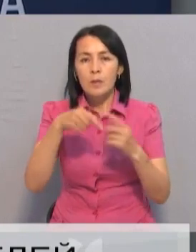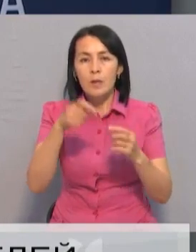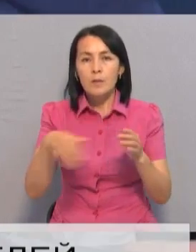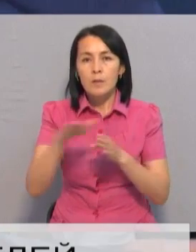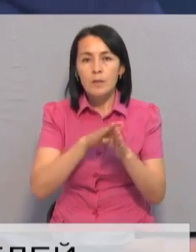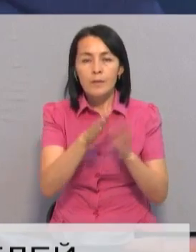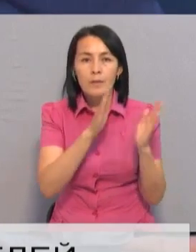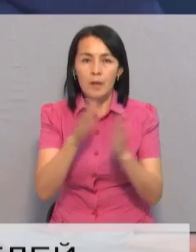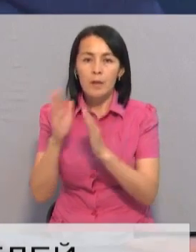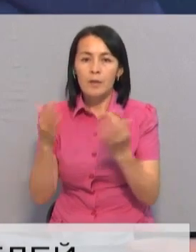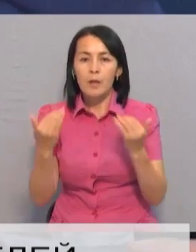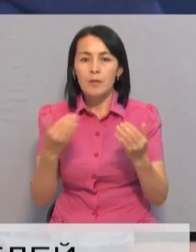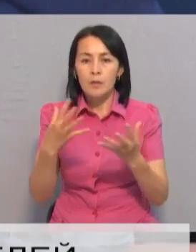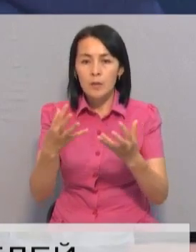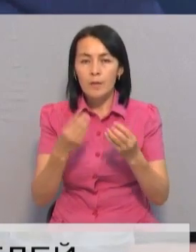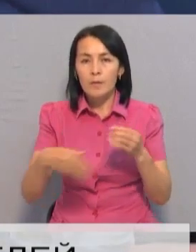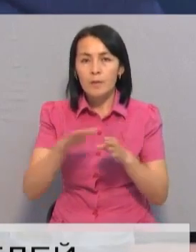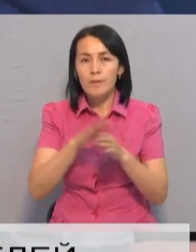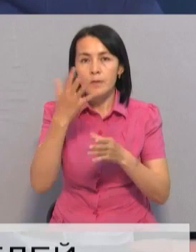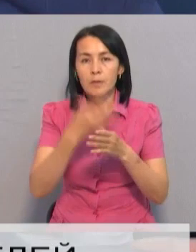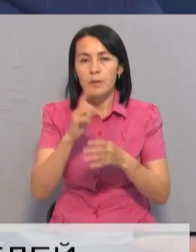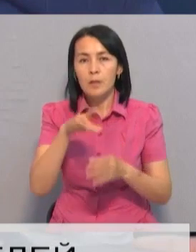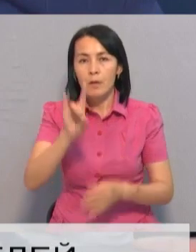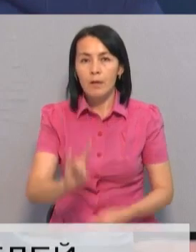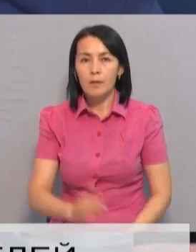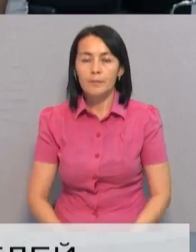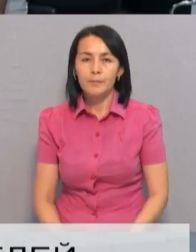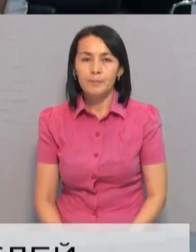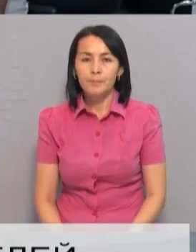на всех этапах, а также получение всех услуг по принципу одного окна.